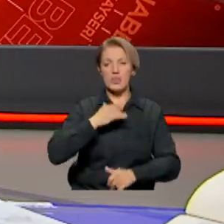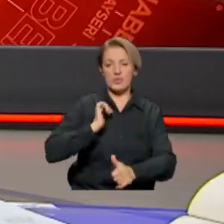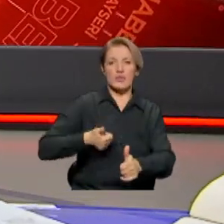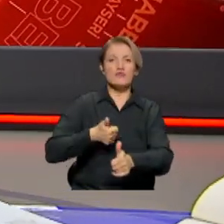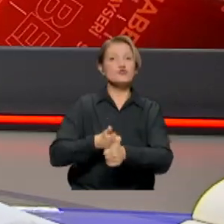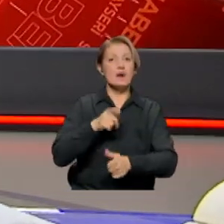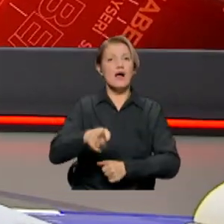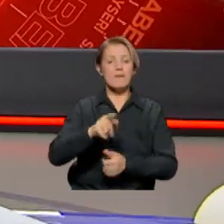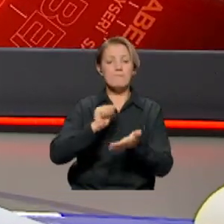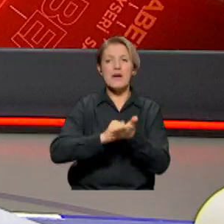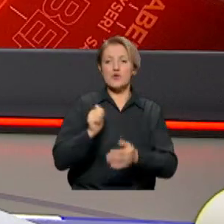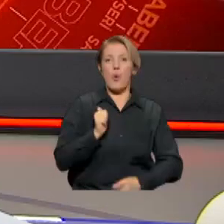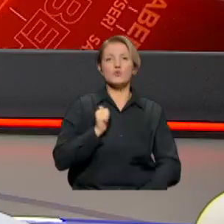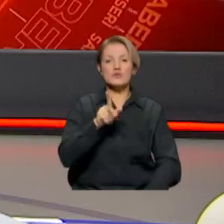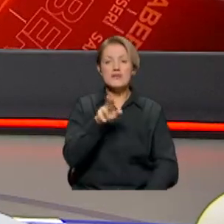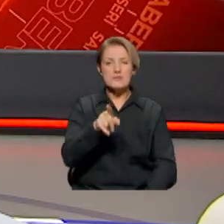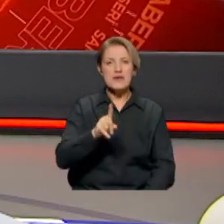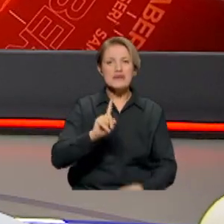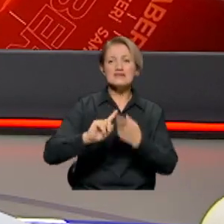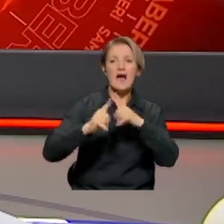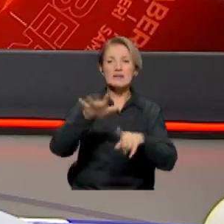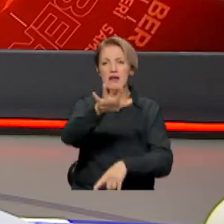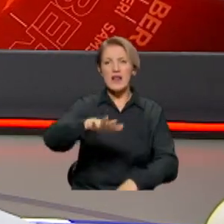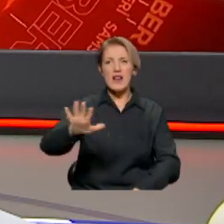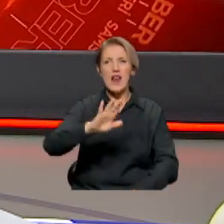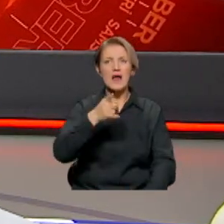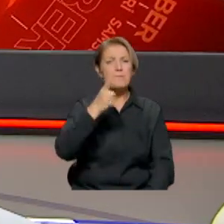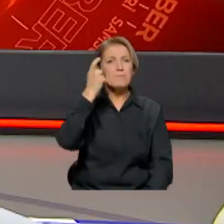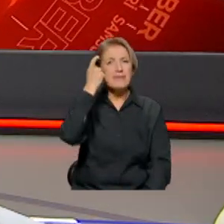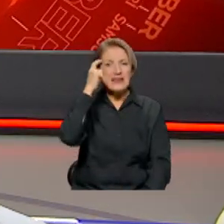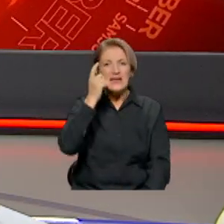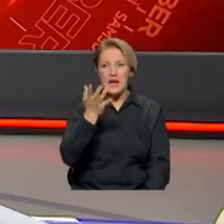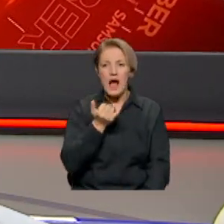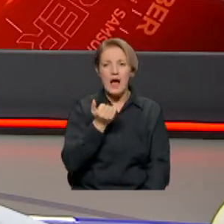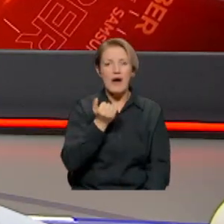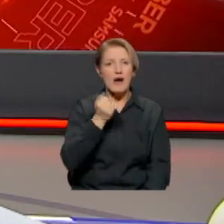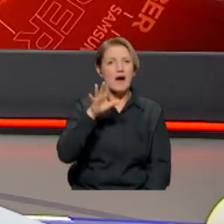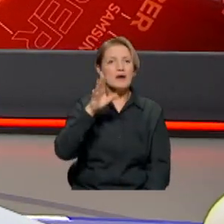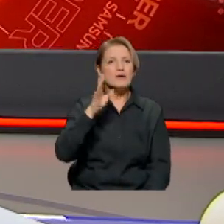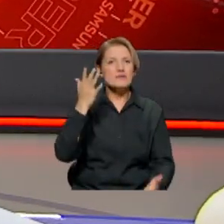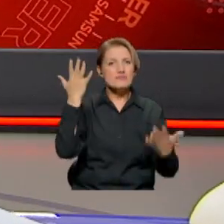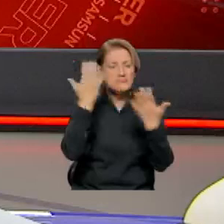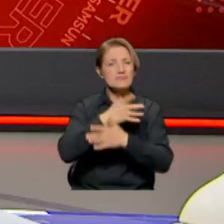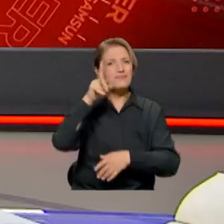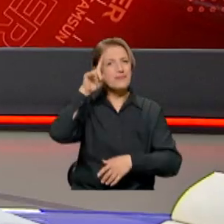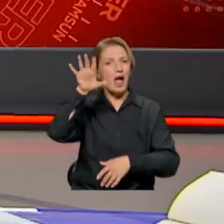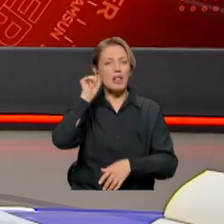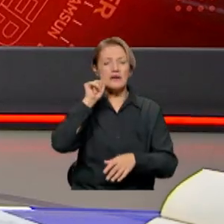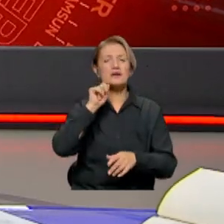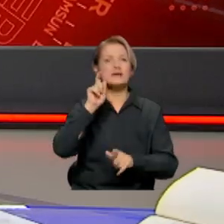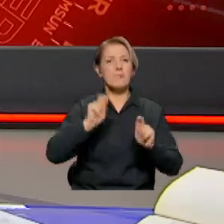Medya ordusuyla siyasiler artık Eyüp büküp bilgileri algı yaratmaya çalışıyorlar